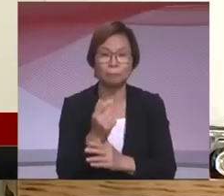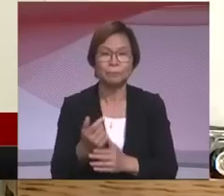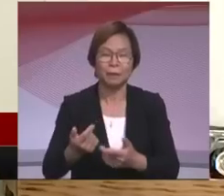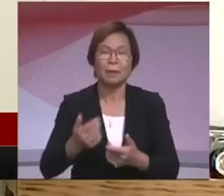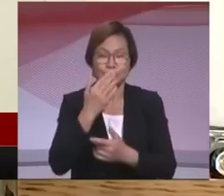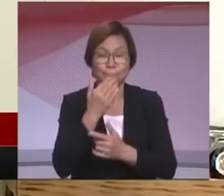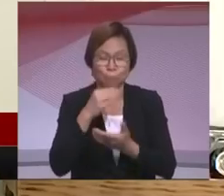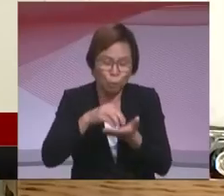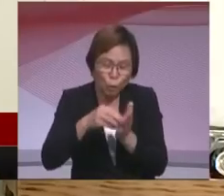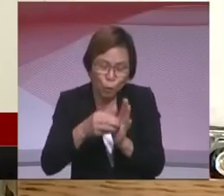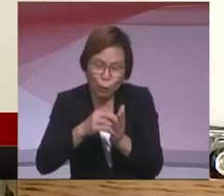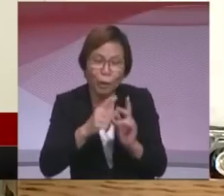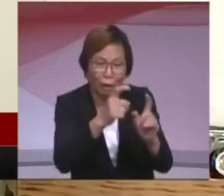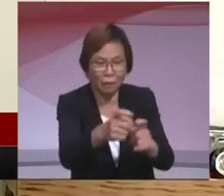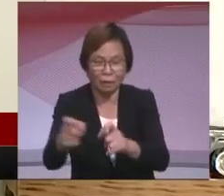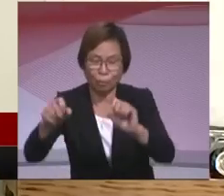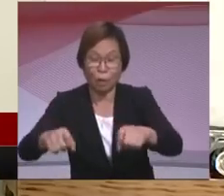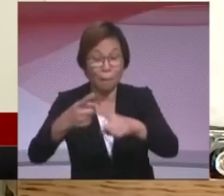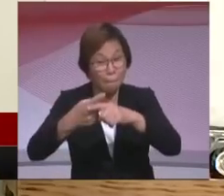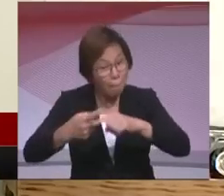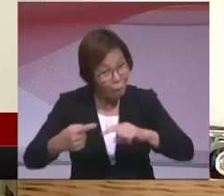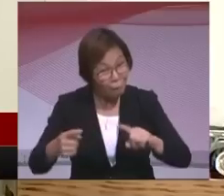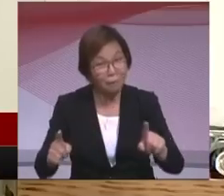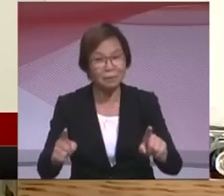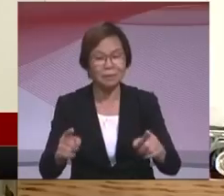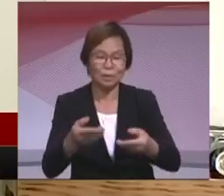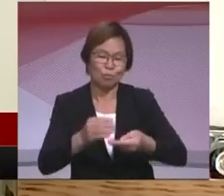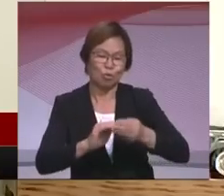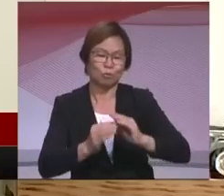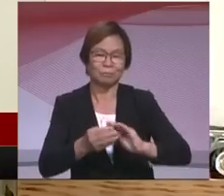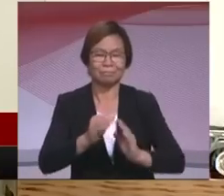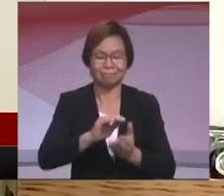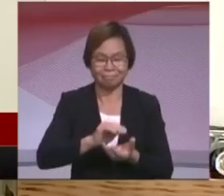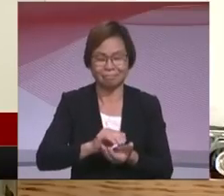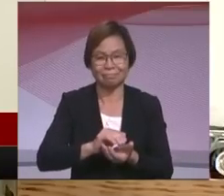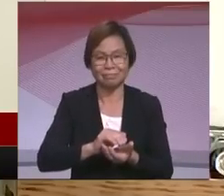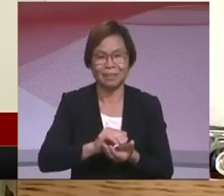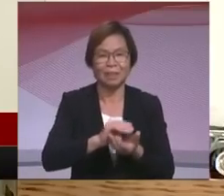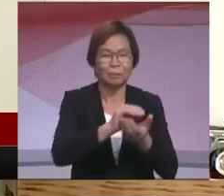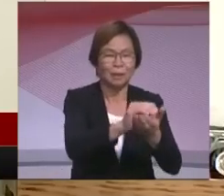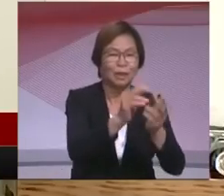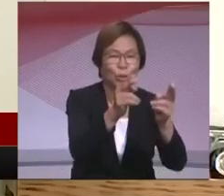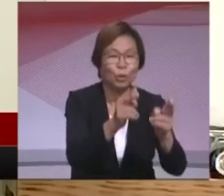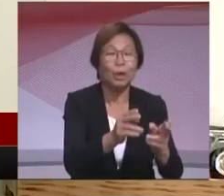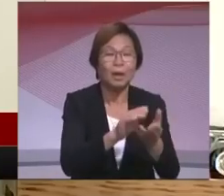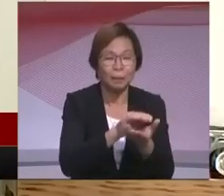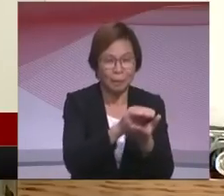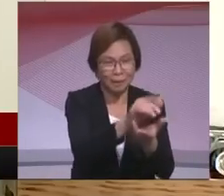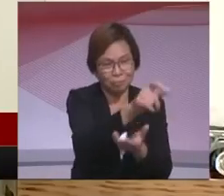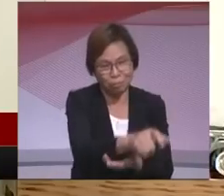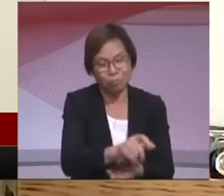untuk diagihkan, tetapi secara berbungkus kepada penganut setelah